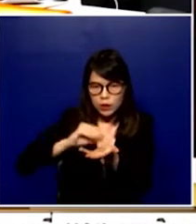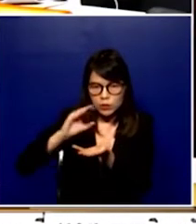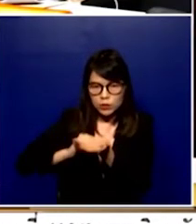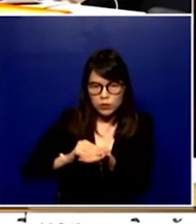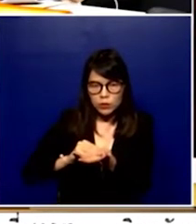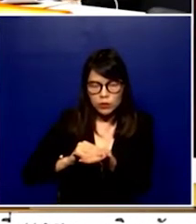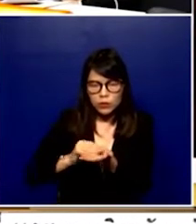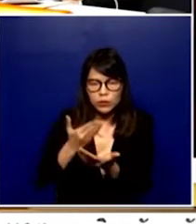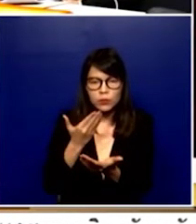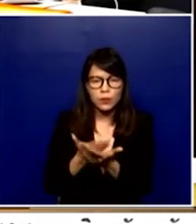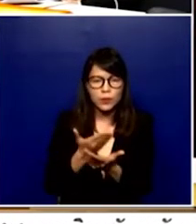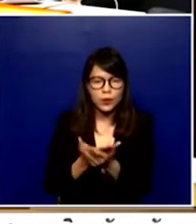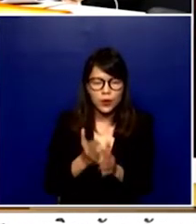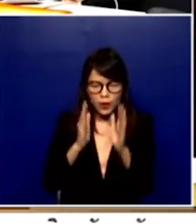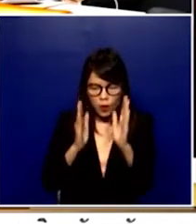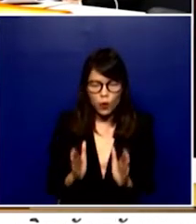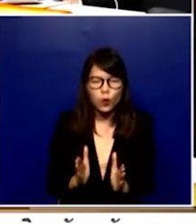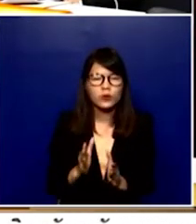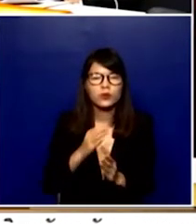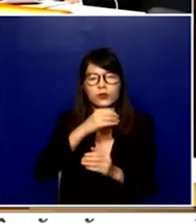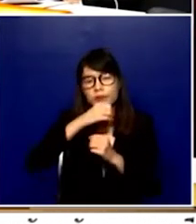ษ y yourself een unquote 100 บาท